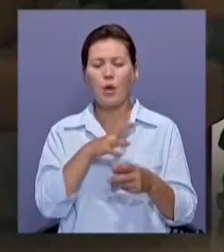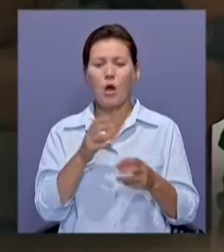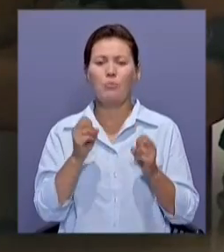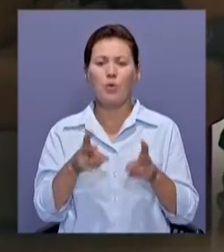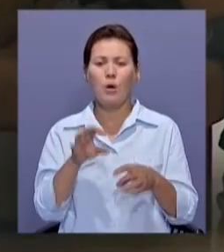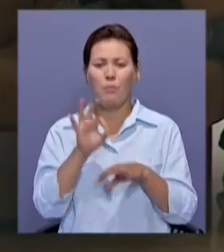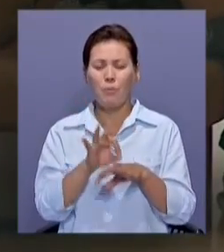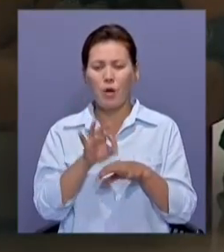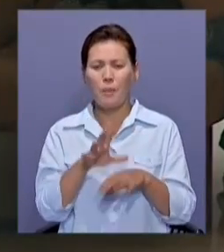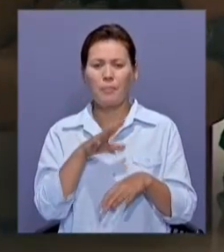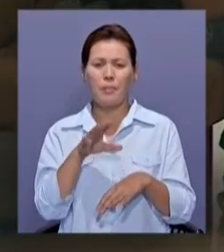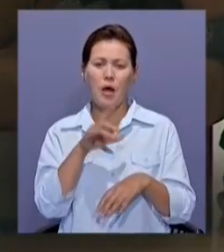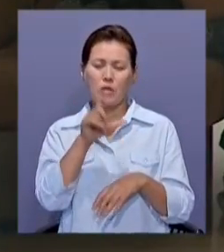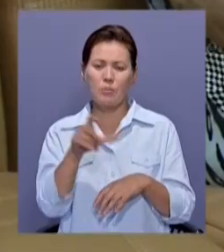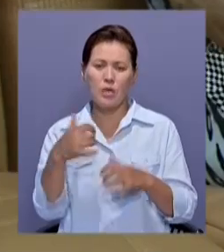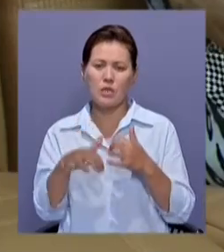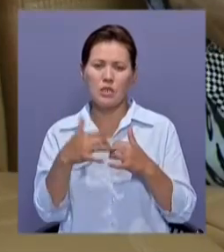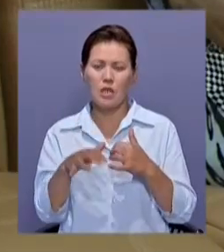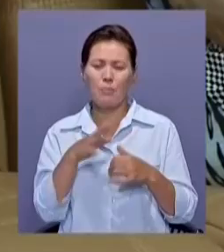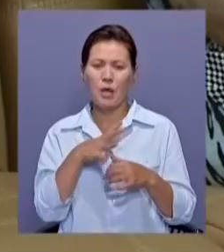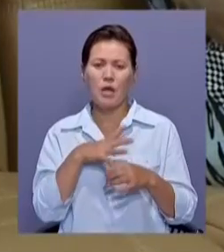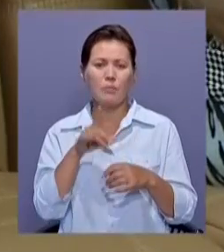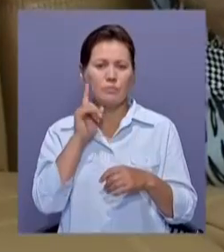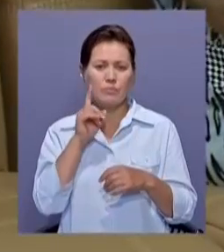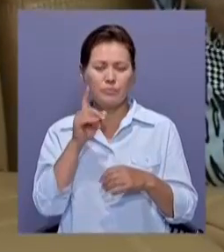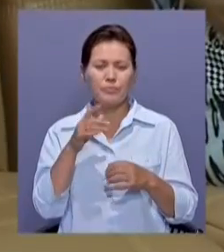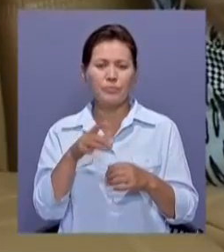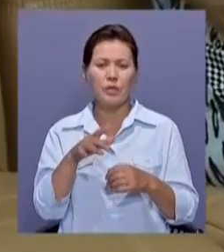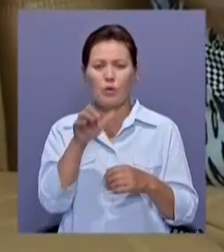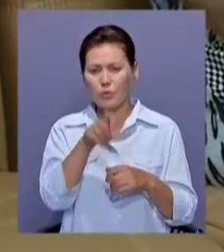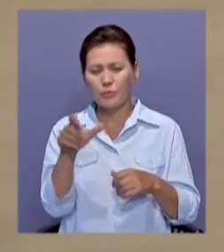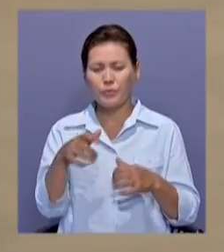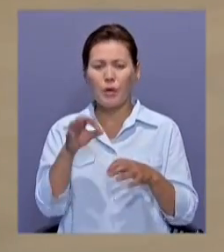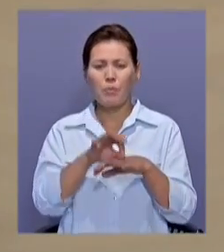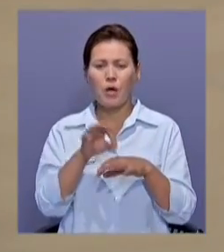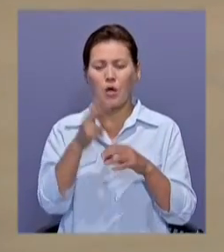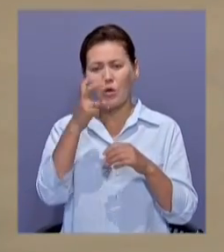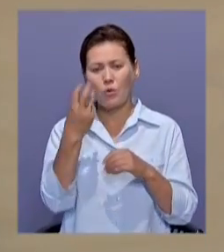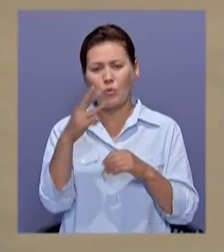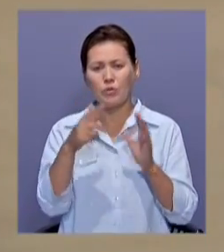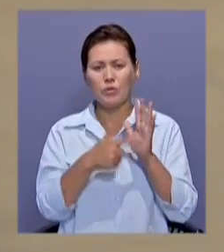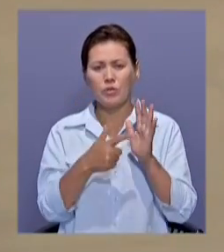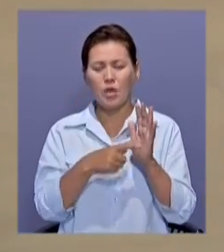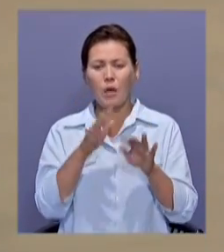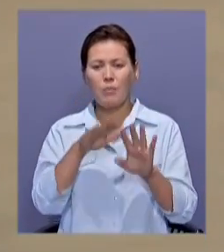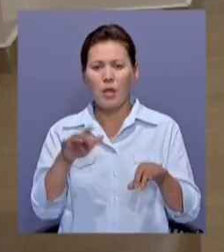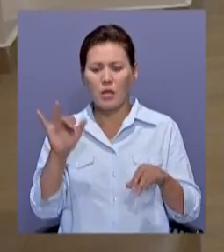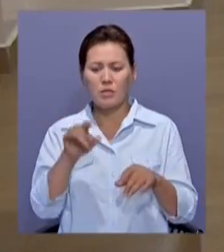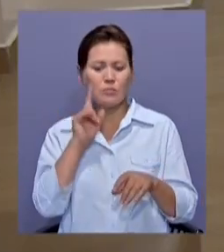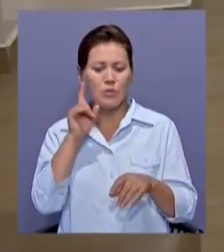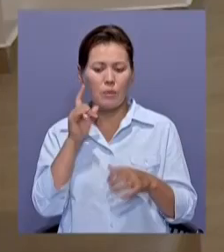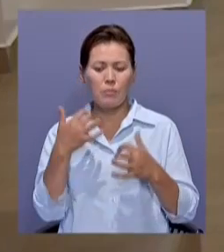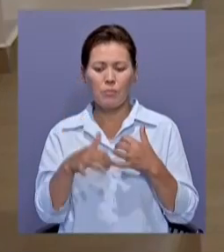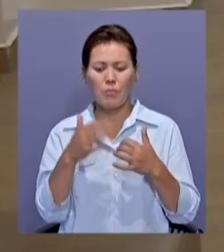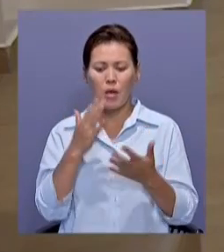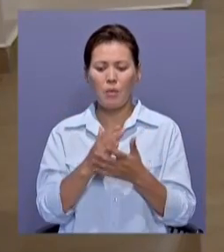аурумен сырқаттанғандардың дені ересектер. Дегенмен науқастардың арасында 237-сі балалар мен жасөспірімдер